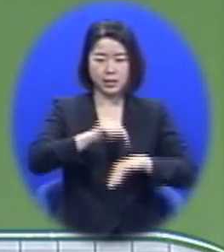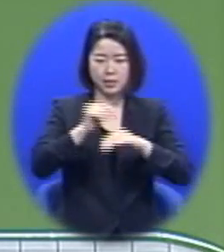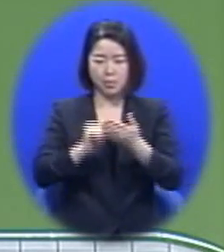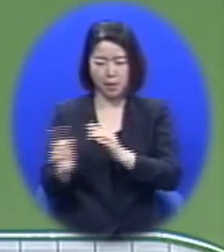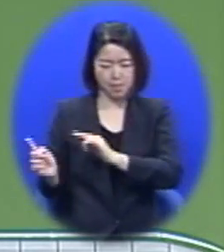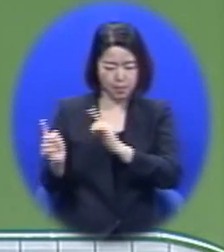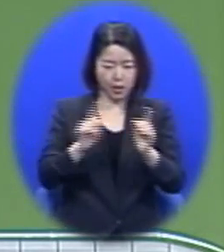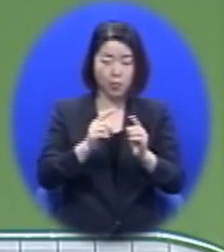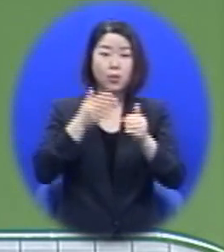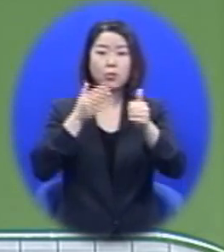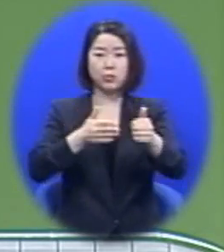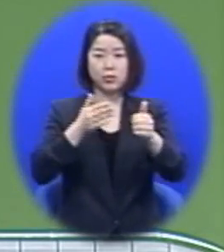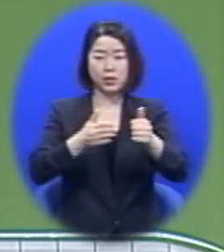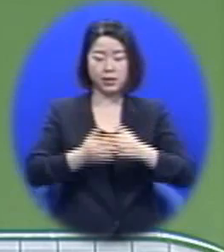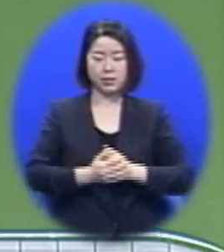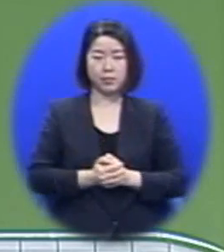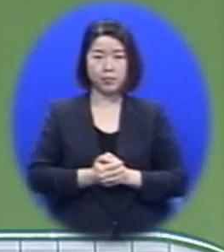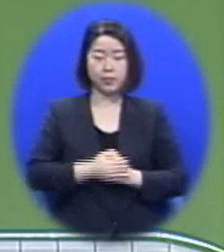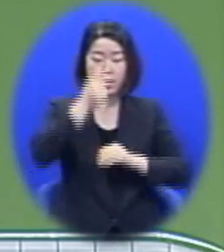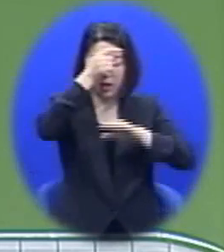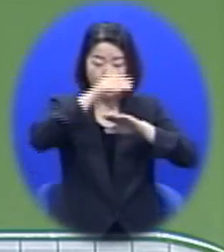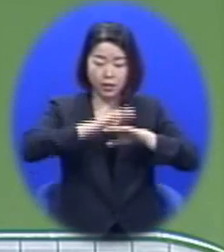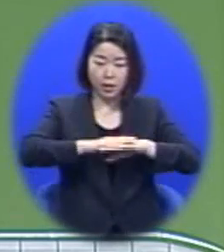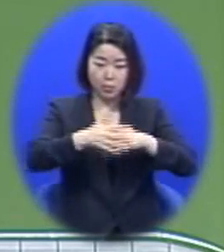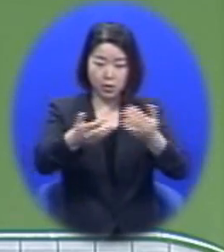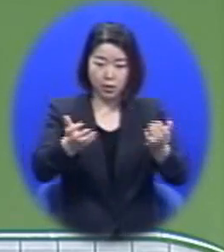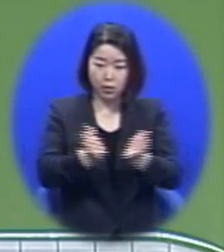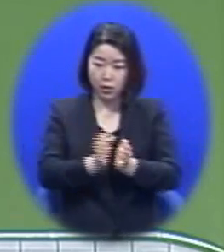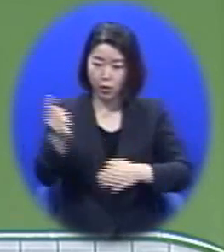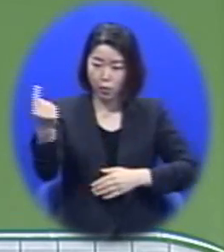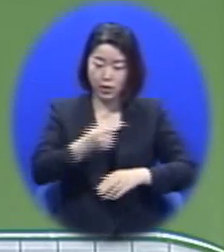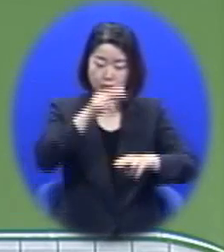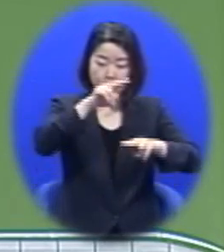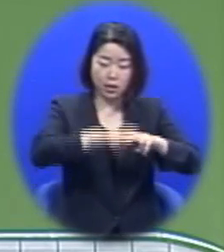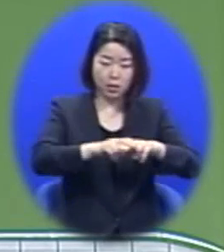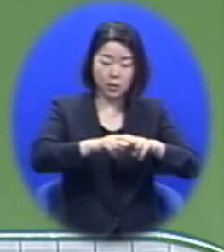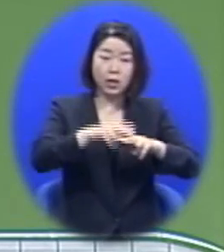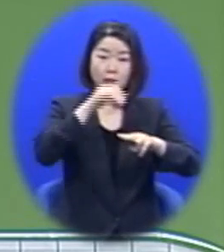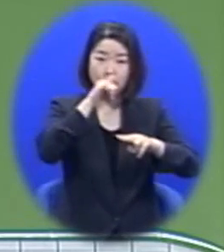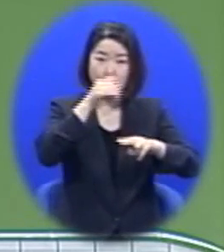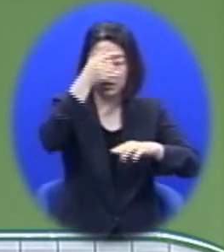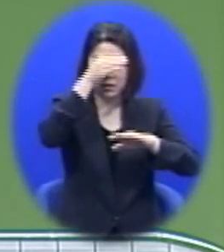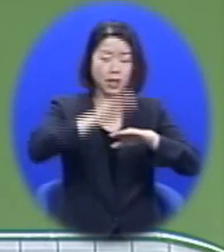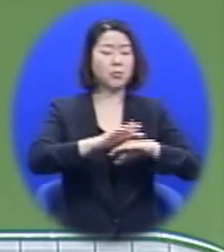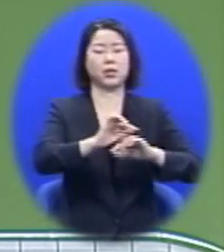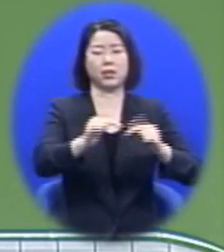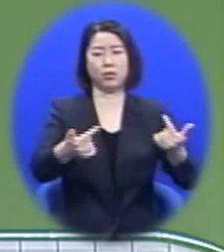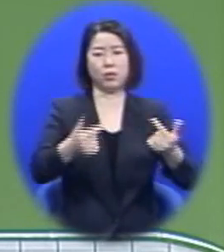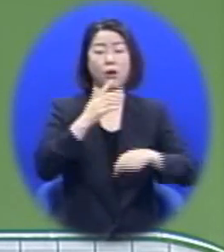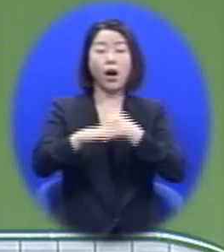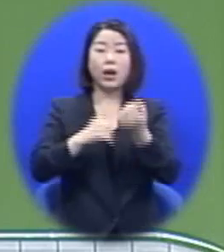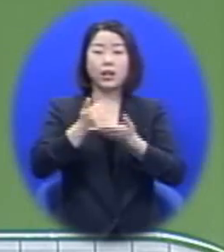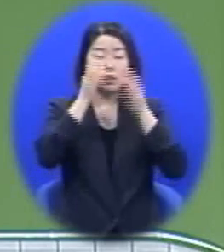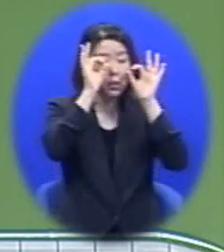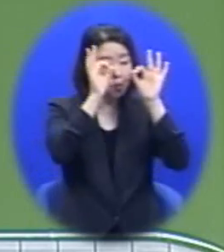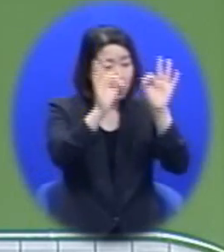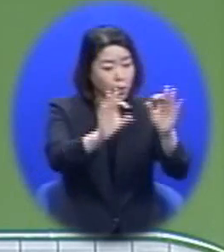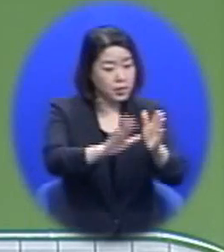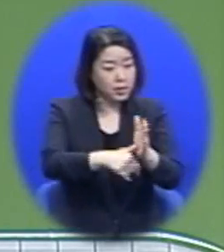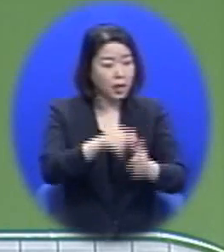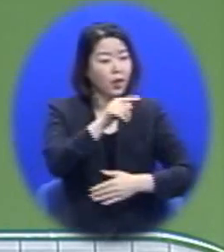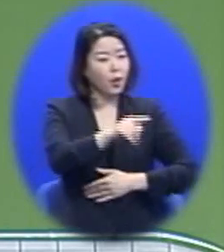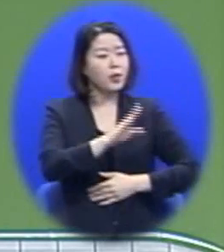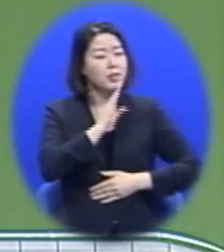있게 되기 바랍니다. 예배당에 와서 앉아 있는 것이 예배가 아니고 하나님께서 보실 때 너는